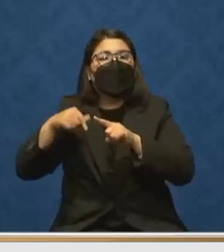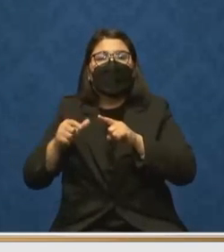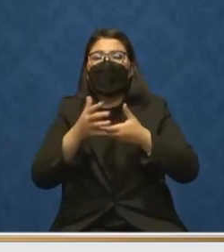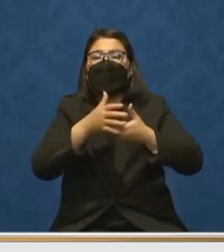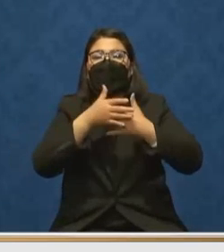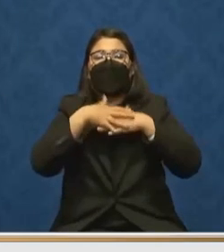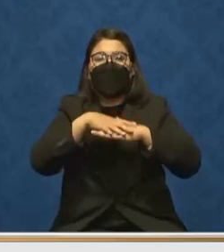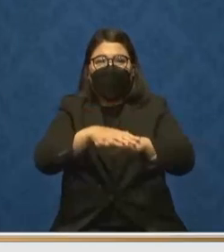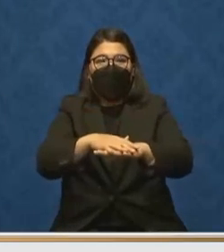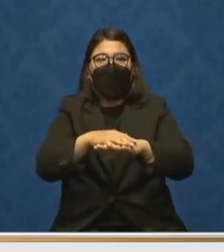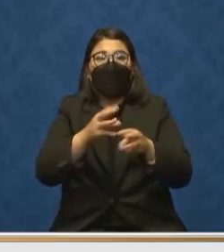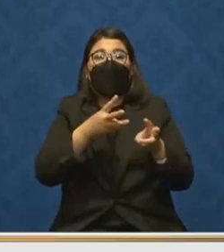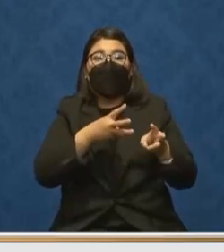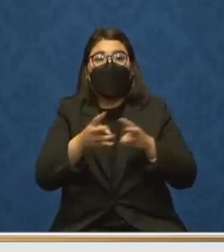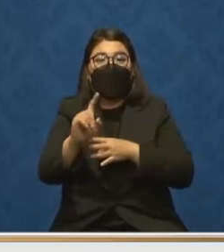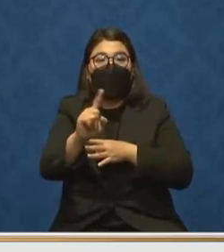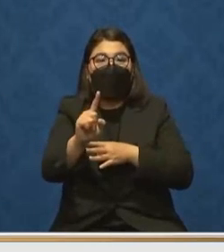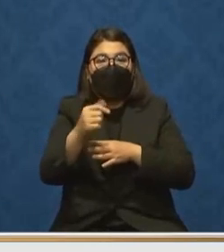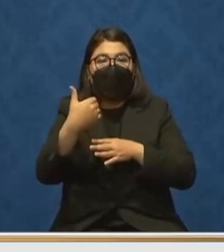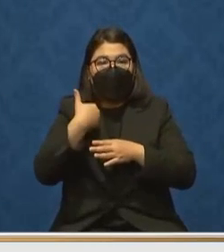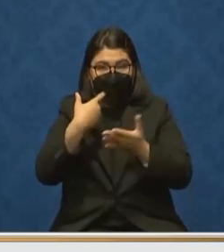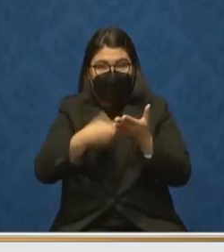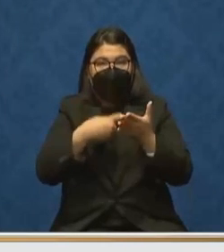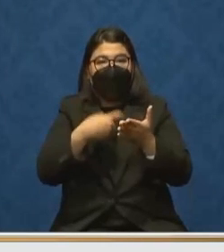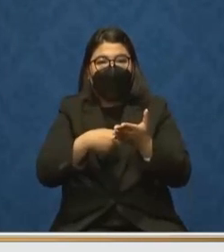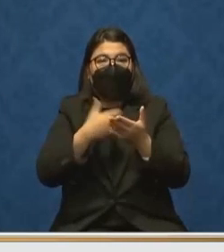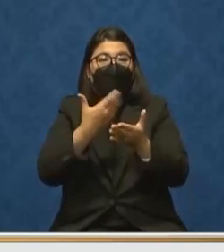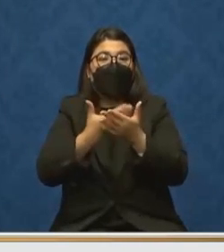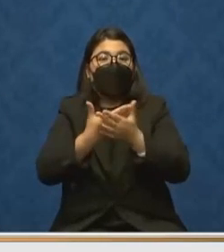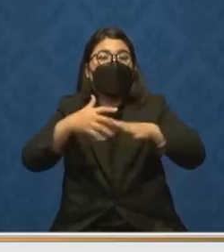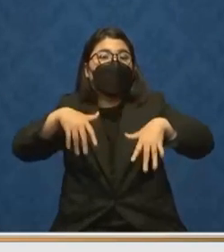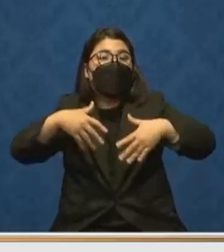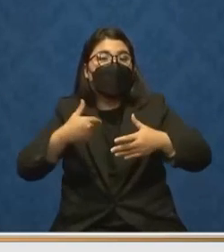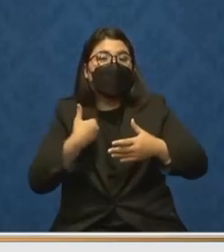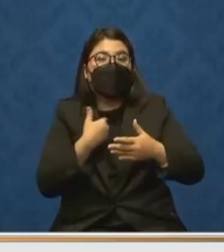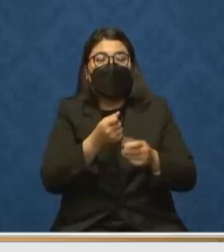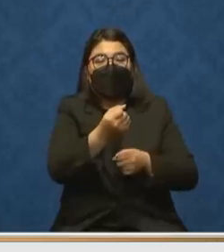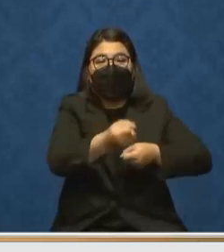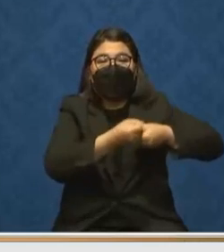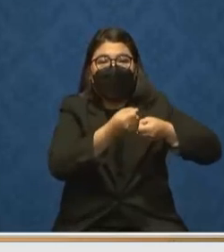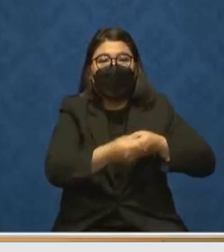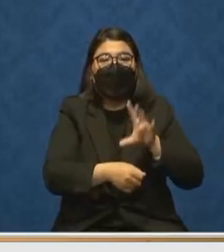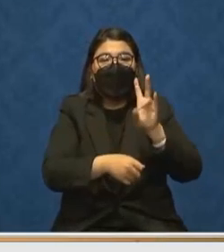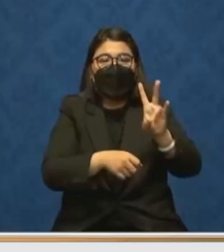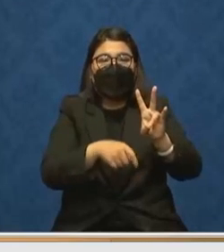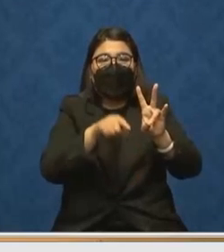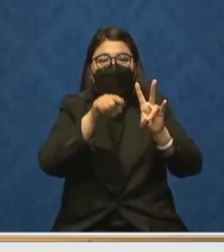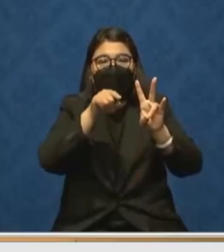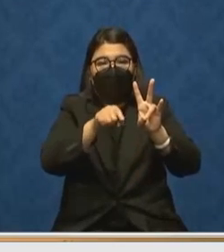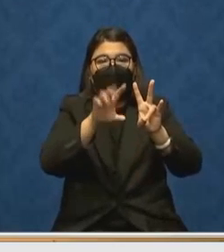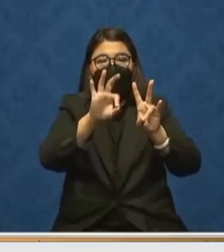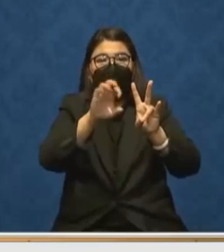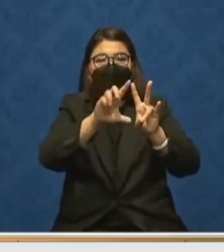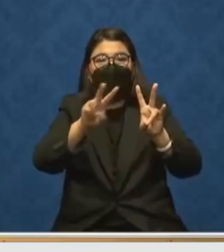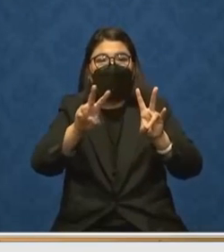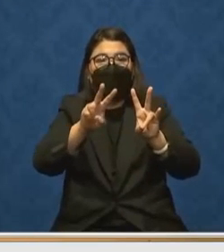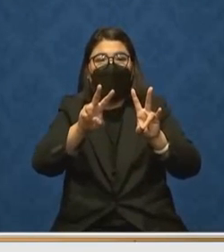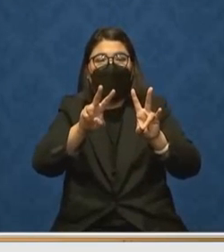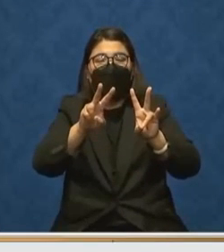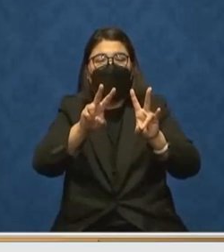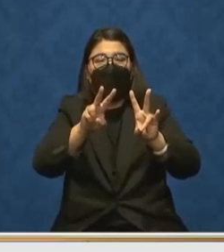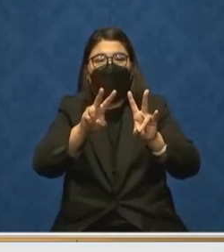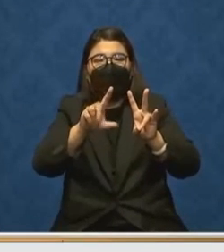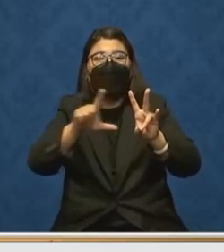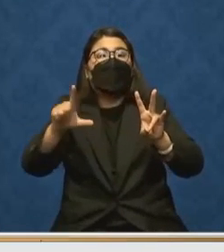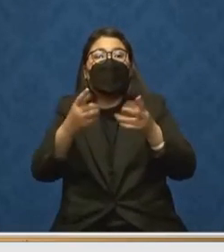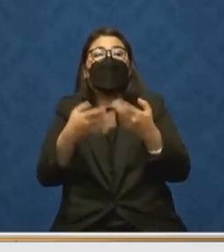านโครงการประกันรายได้สินค้าเกษตรโดยมีเกษตรกรได้รับประโยชน์ 7.92 ล้านครัวเรือนและส่งเสริมการใช้แพลตฟอร์มการตล